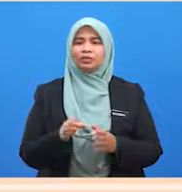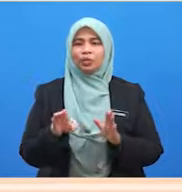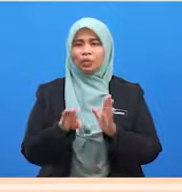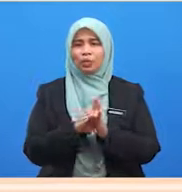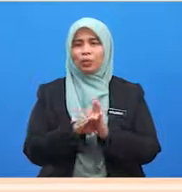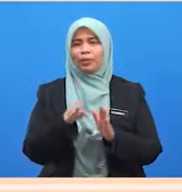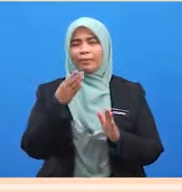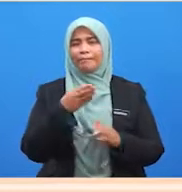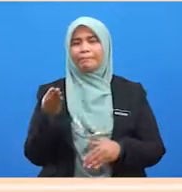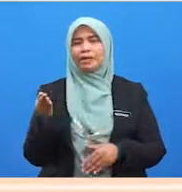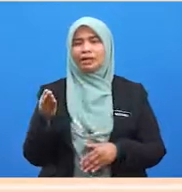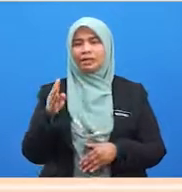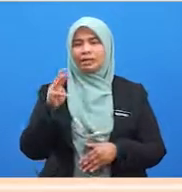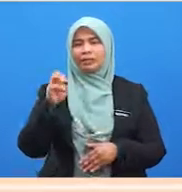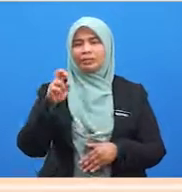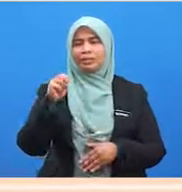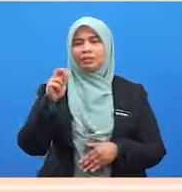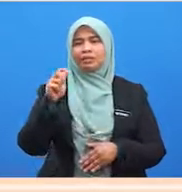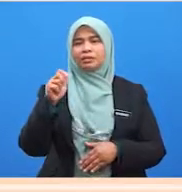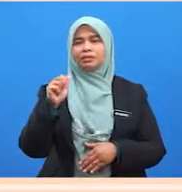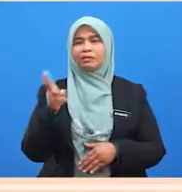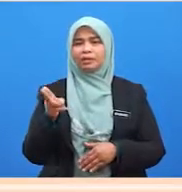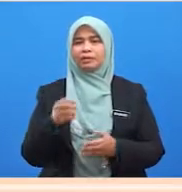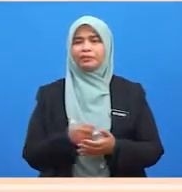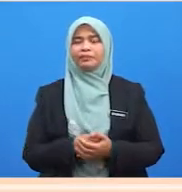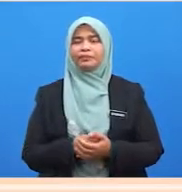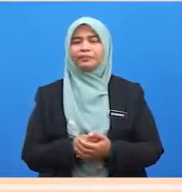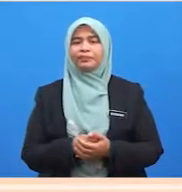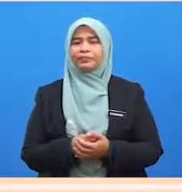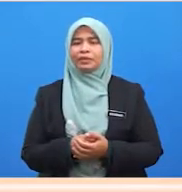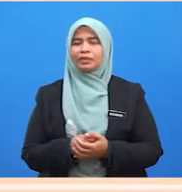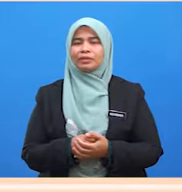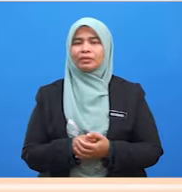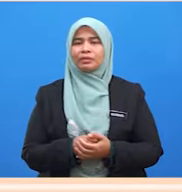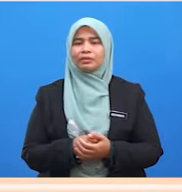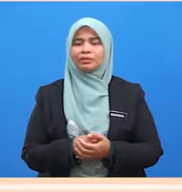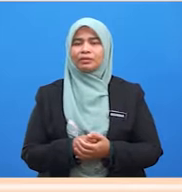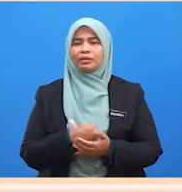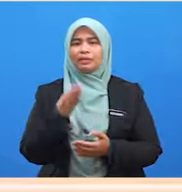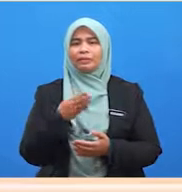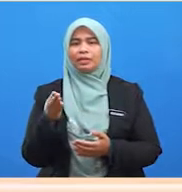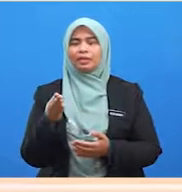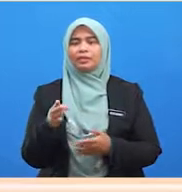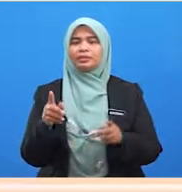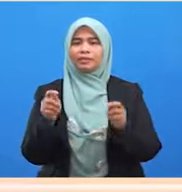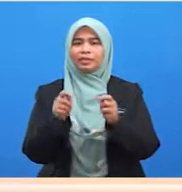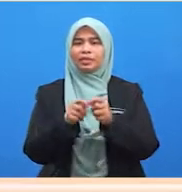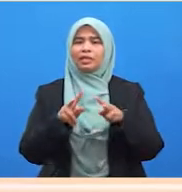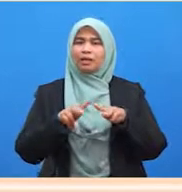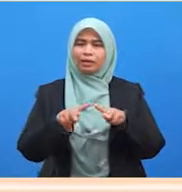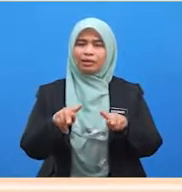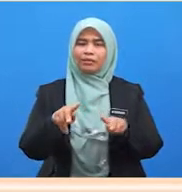bahan mentah yang digunakan dalam sektor perindustrian. Bahan mentah seperti kayu